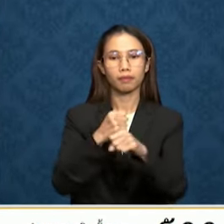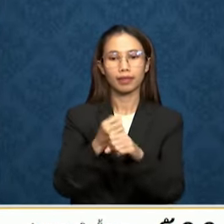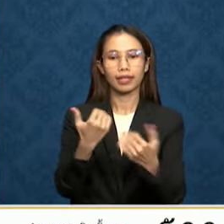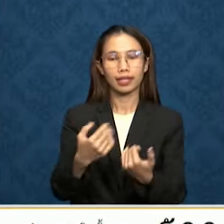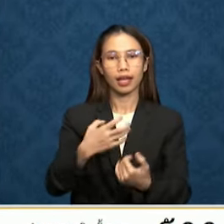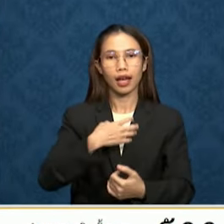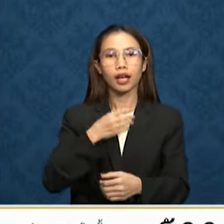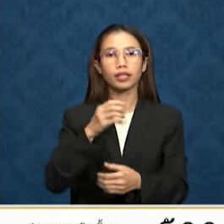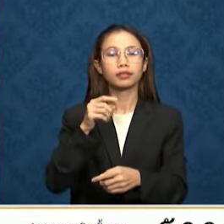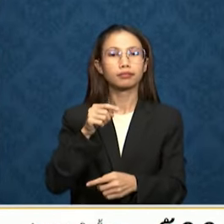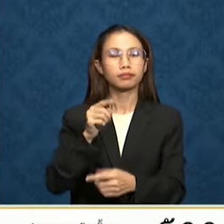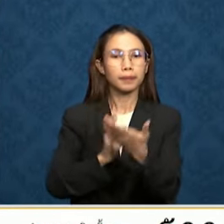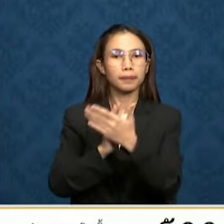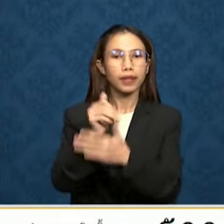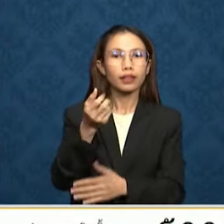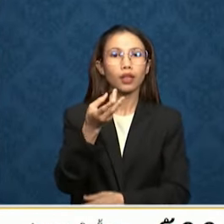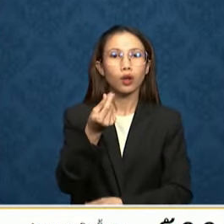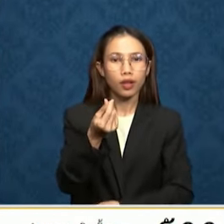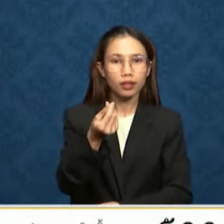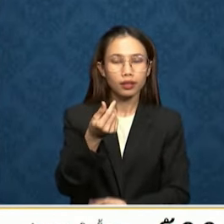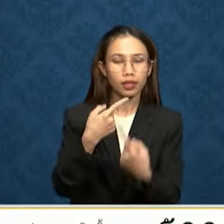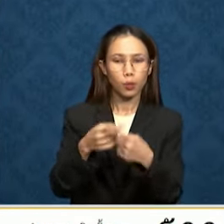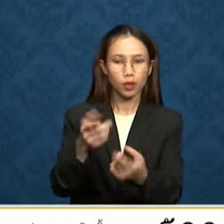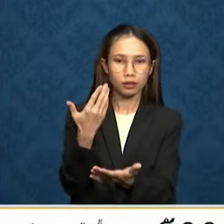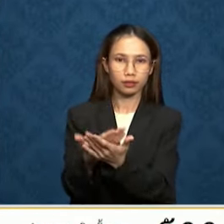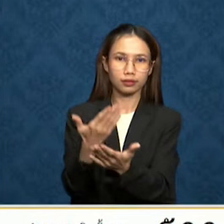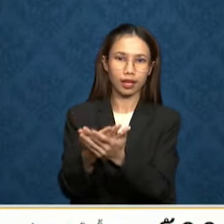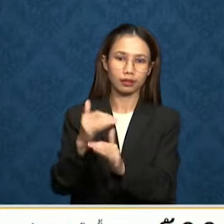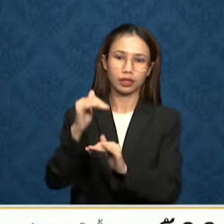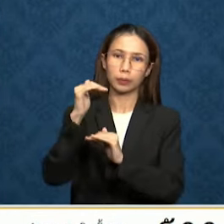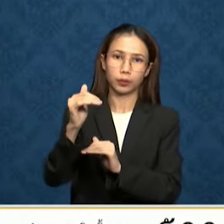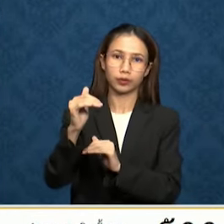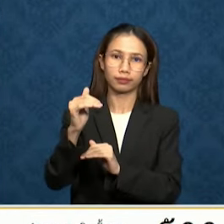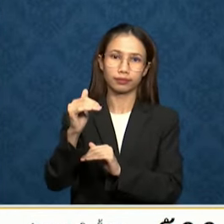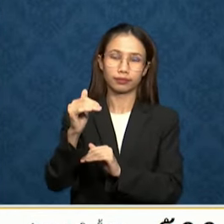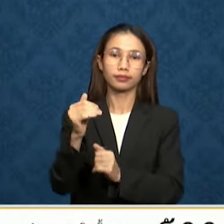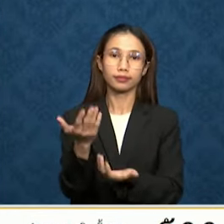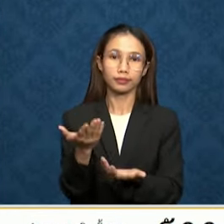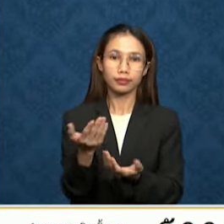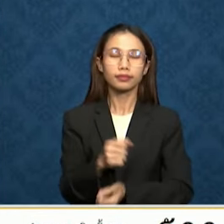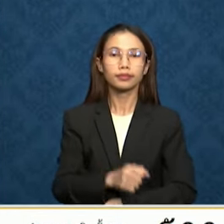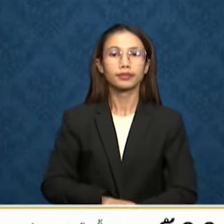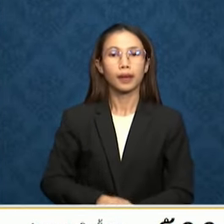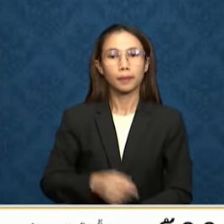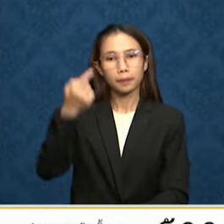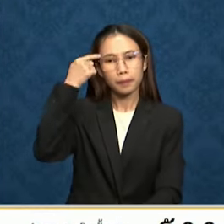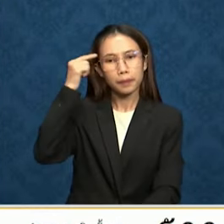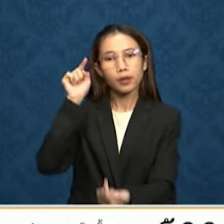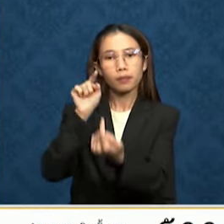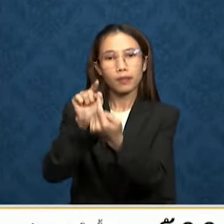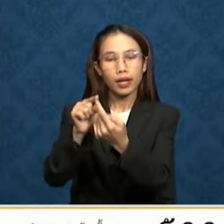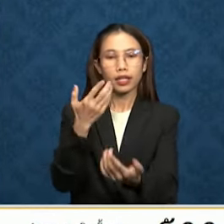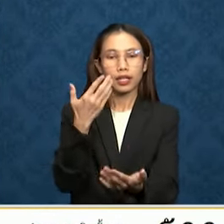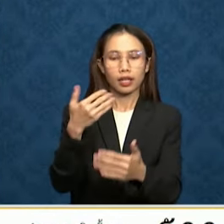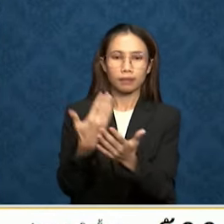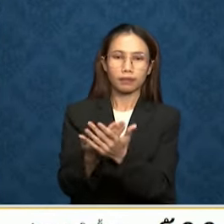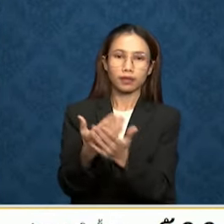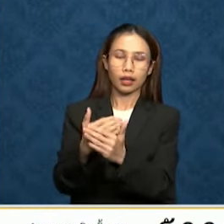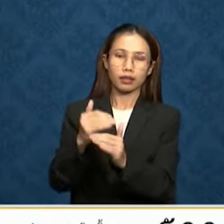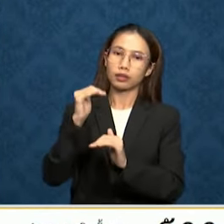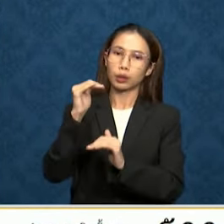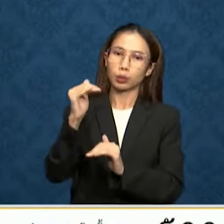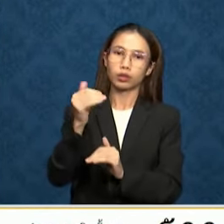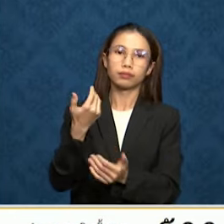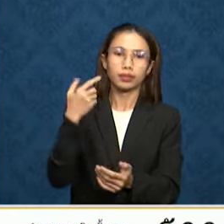เท่าไหร่แล้วก็ไม่ได้มาพร้อมกับกรอบงบประมาณค่ะเป้าหมายและกรอบงบประมาณมีความสำคัญมาก